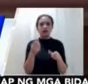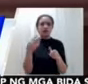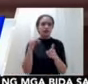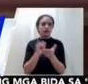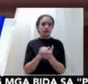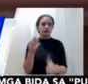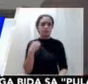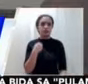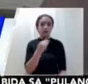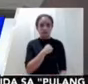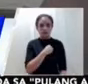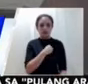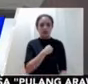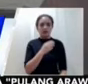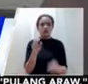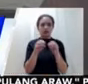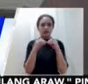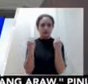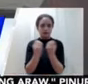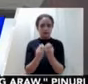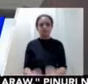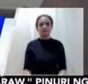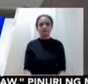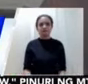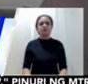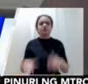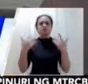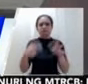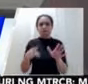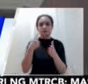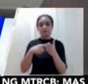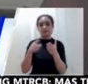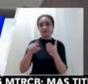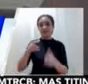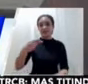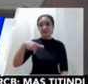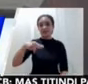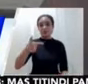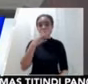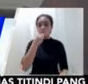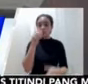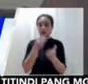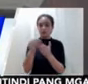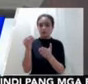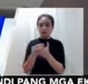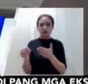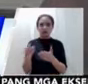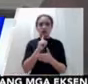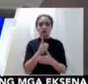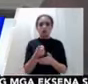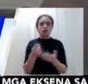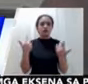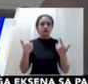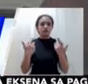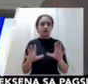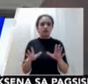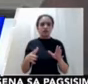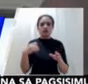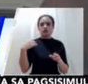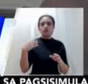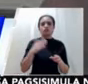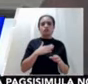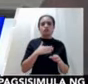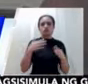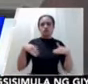ng organisasyon. Na-trace din ng HPG ang nakabili at voluntaryo nitong isinuko ang sasakyan. Pero kasama